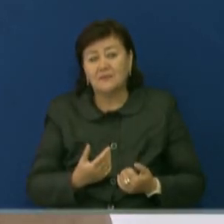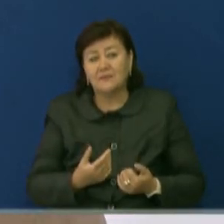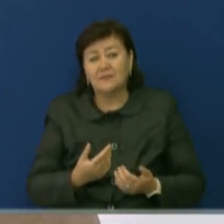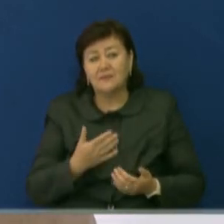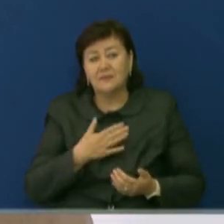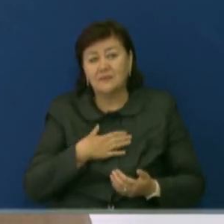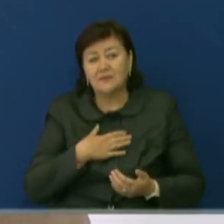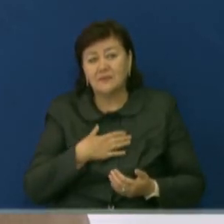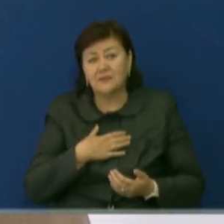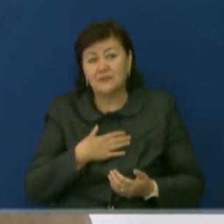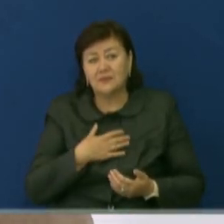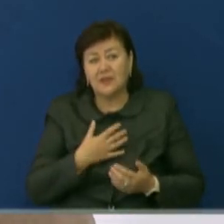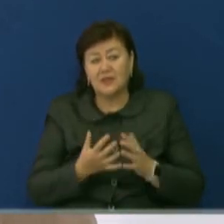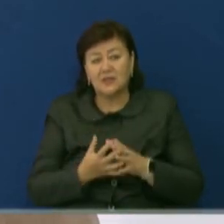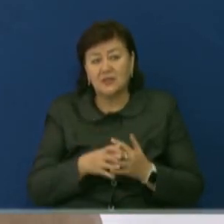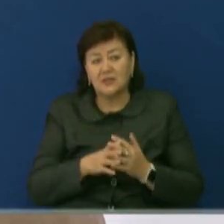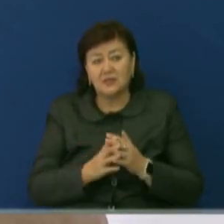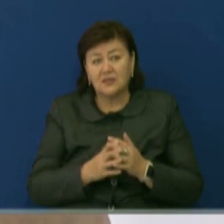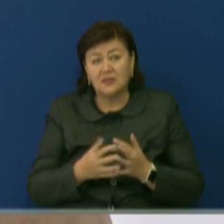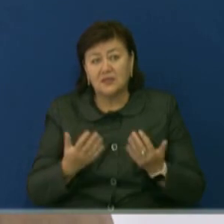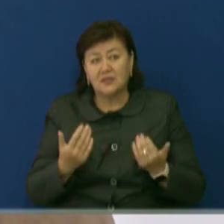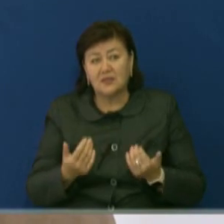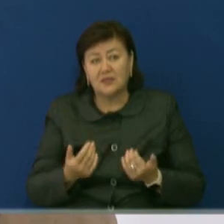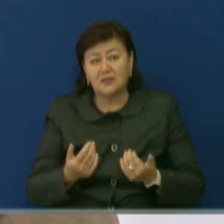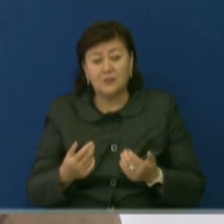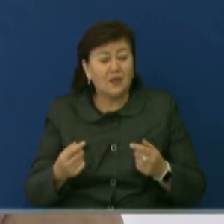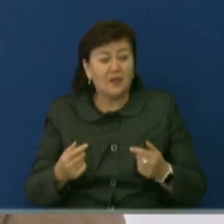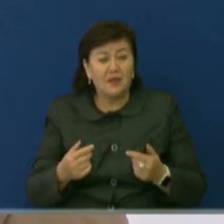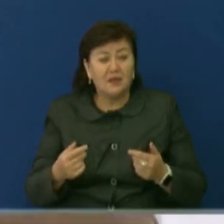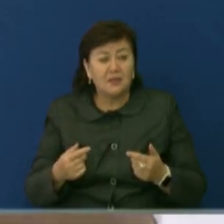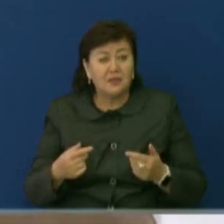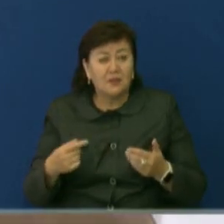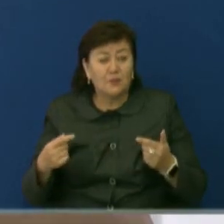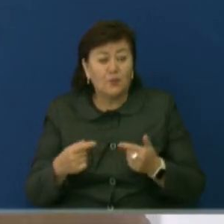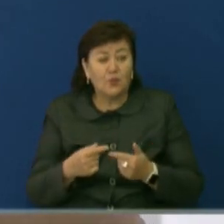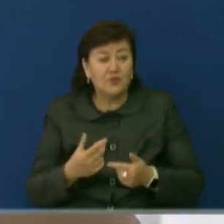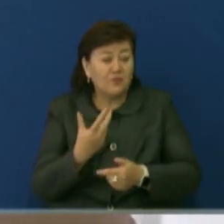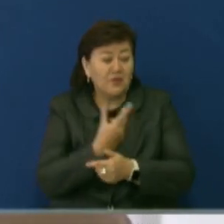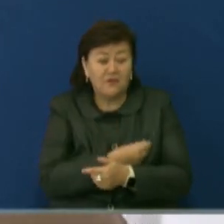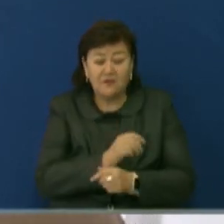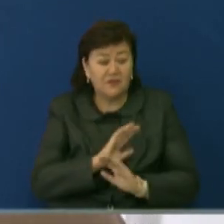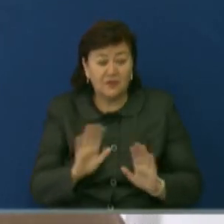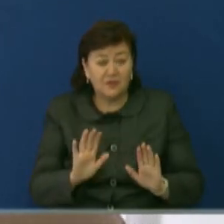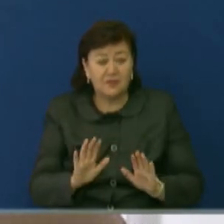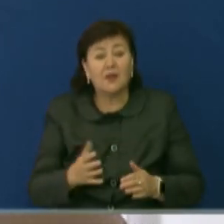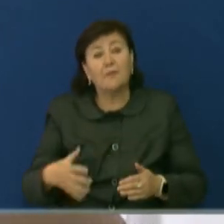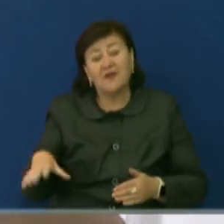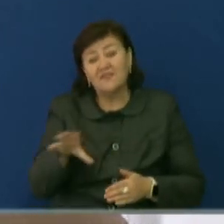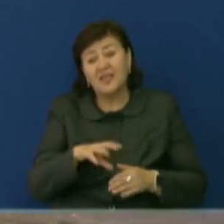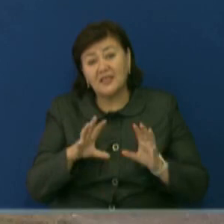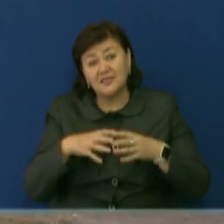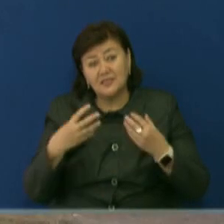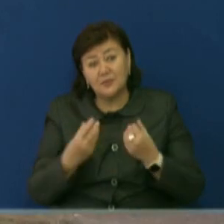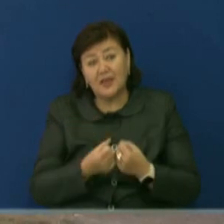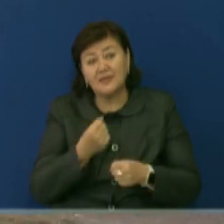Наш поселок получил положенную вакцину. Мы не возражали против прививки. Сделали оба компонента. Вся наша семья вакцинировалась.